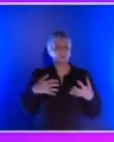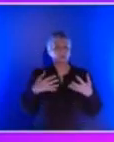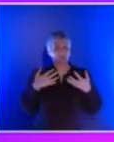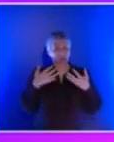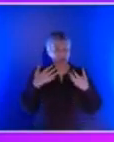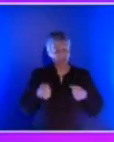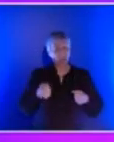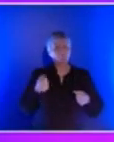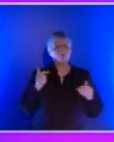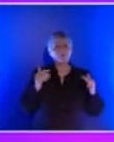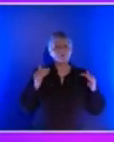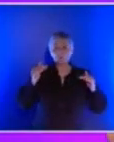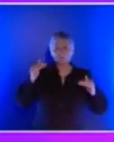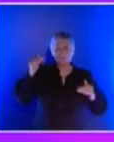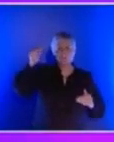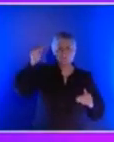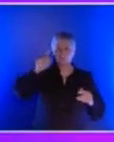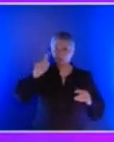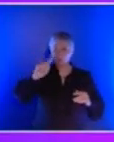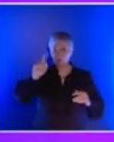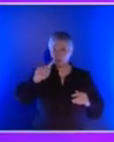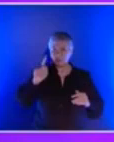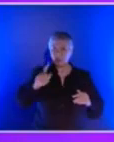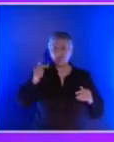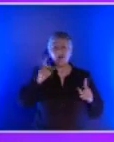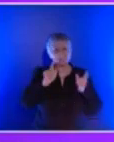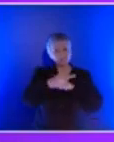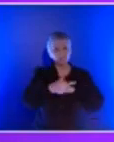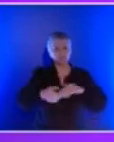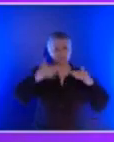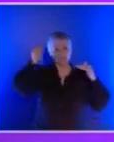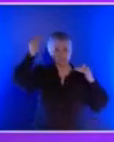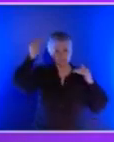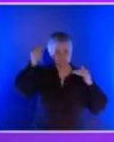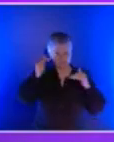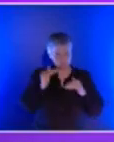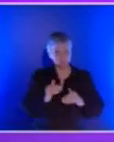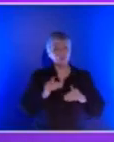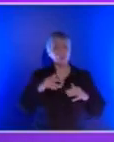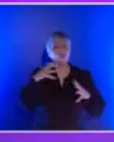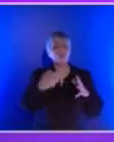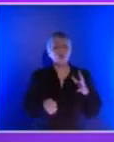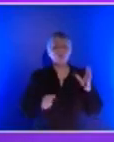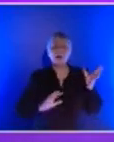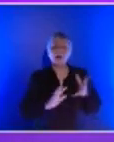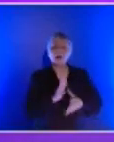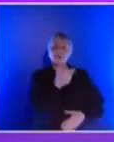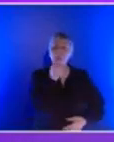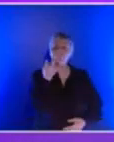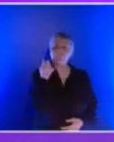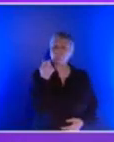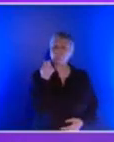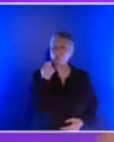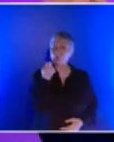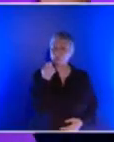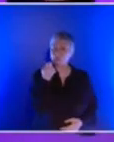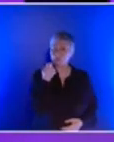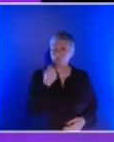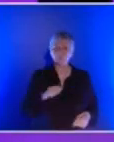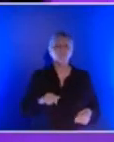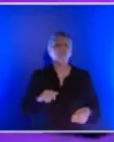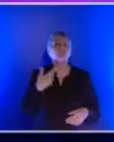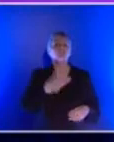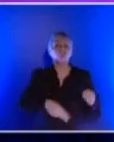μείωση των ανισοτήτων, θα έχουμε ισχυρότερη και καλύτερη ανάπτυξη της οικονομίας και το πιο σημαντικό, δεν θα